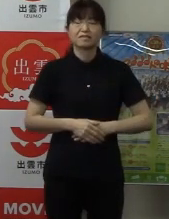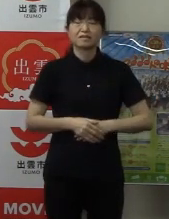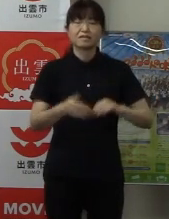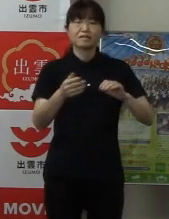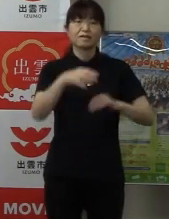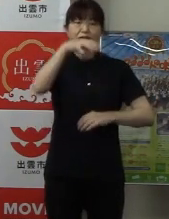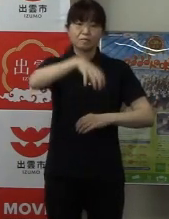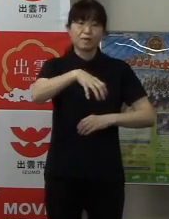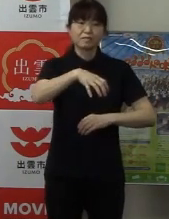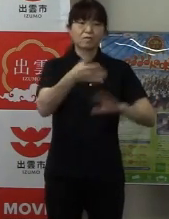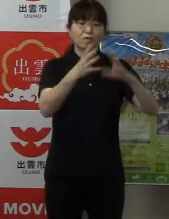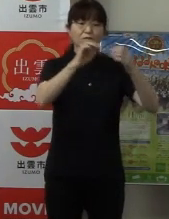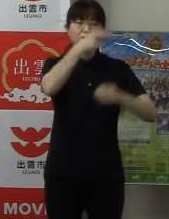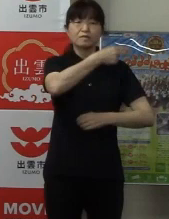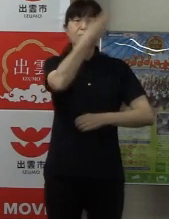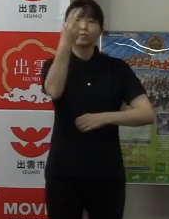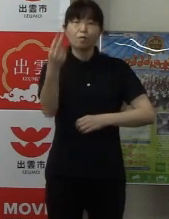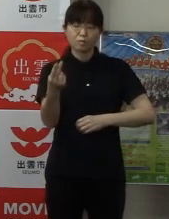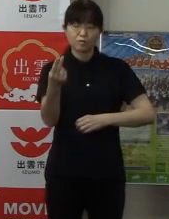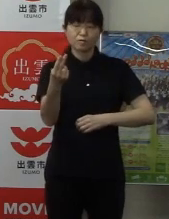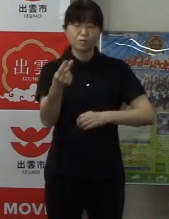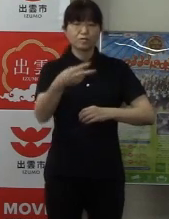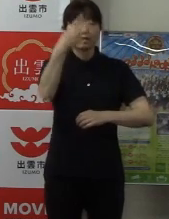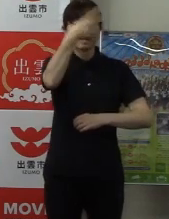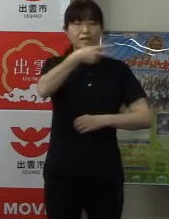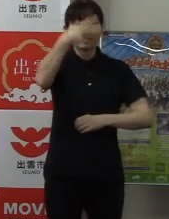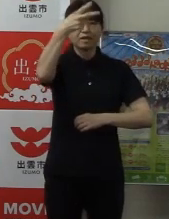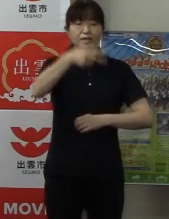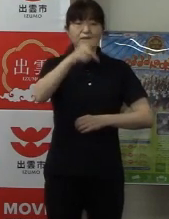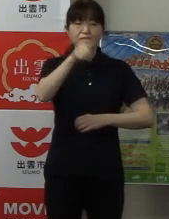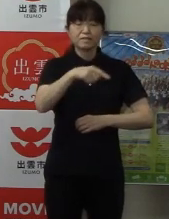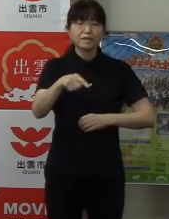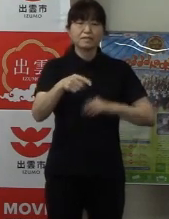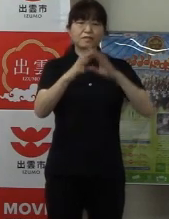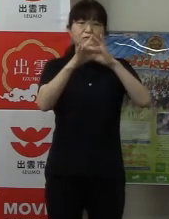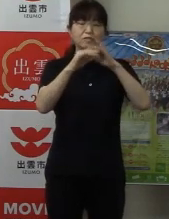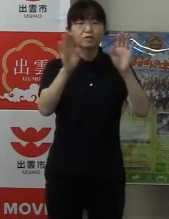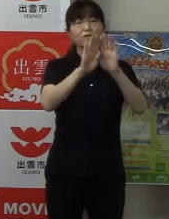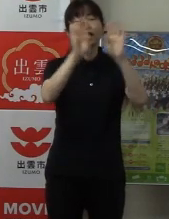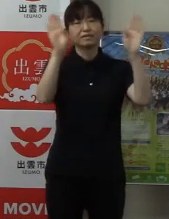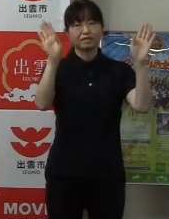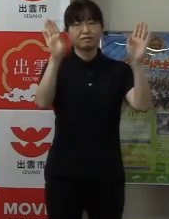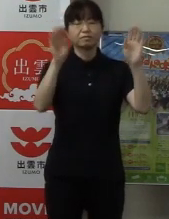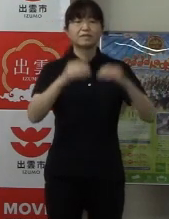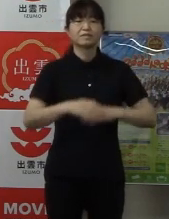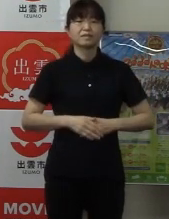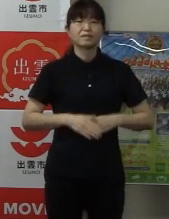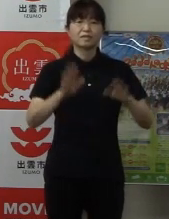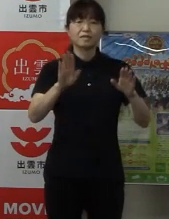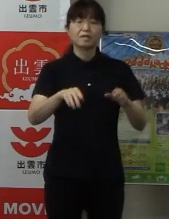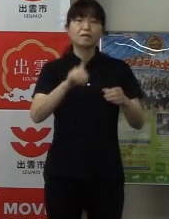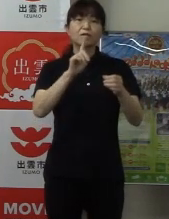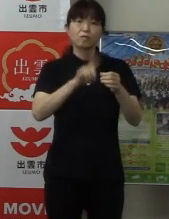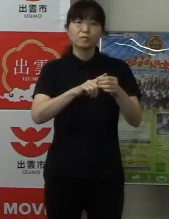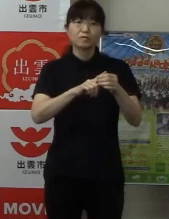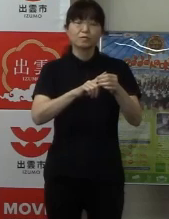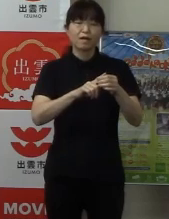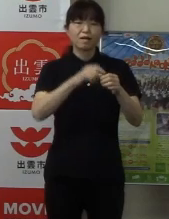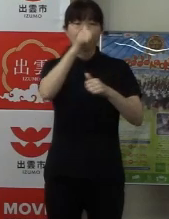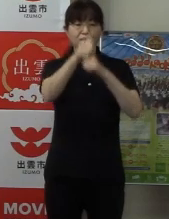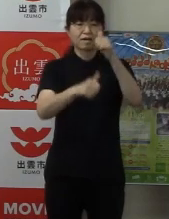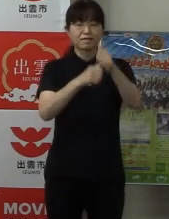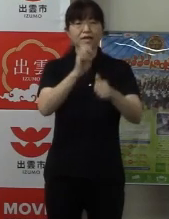出雲ドームで2000人の吹奏楽を開催をいたします。今年は第30回の記念大